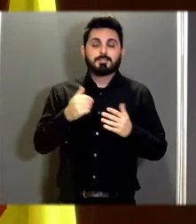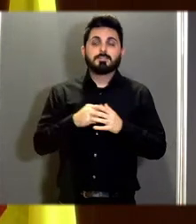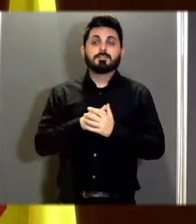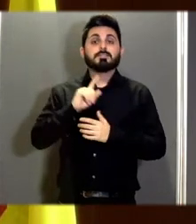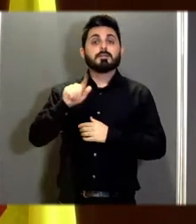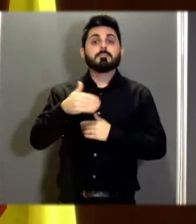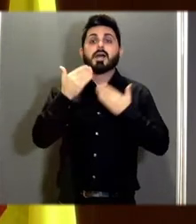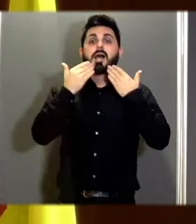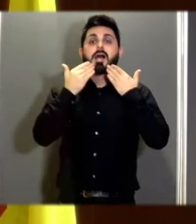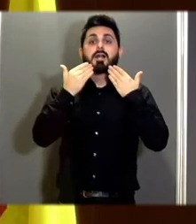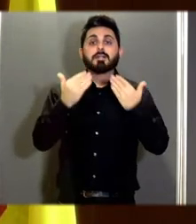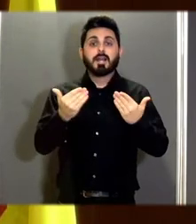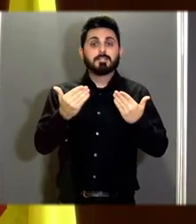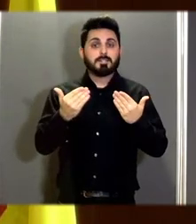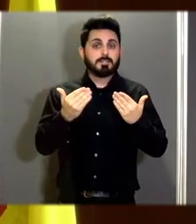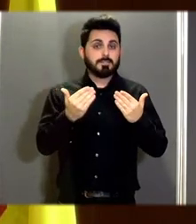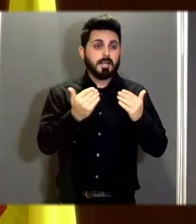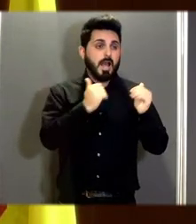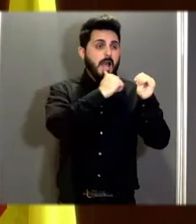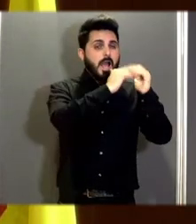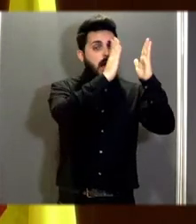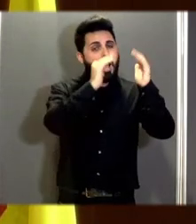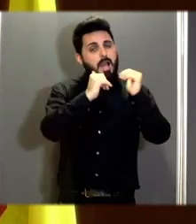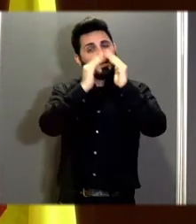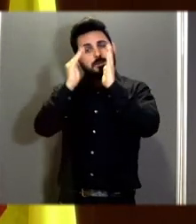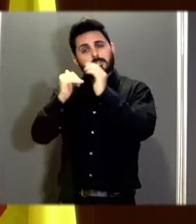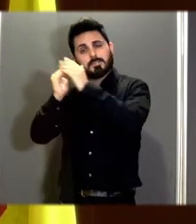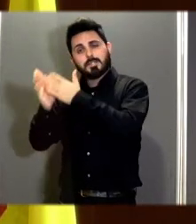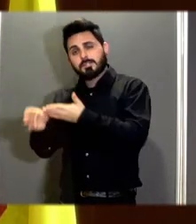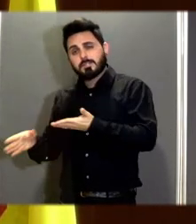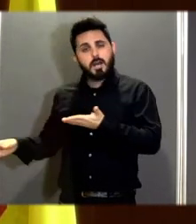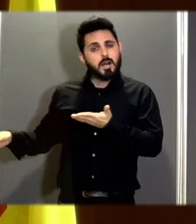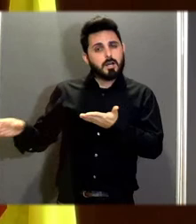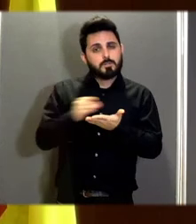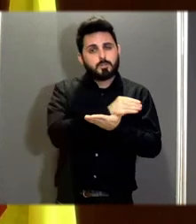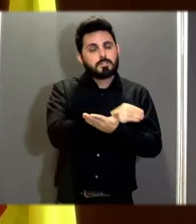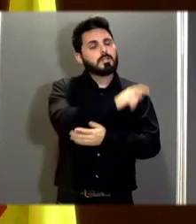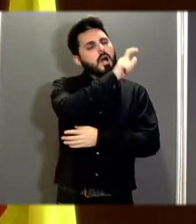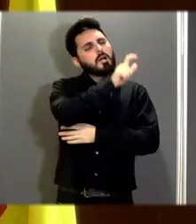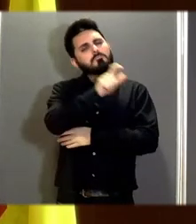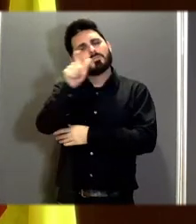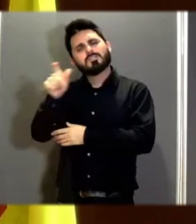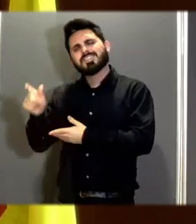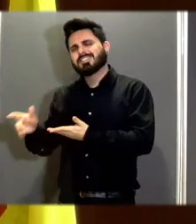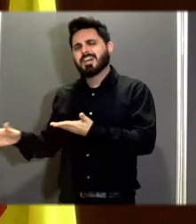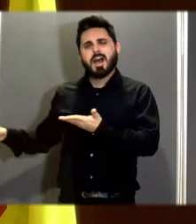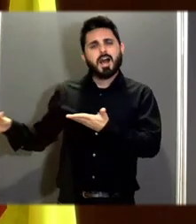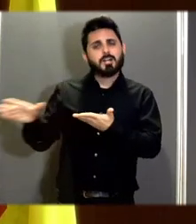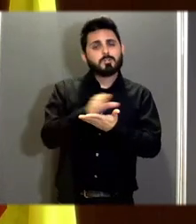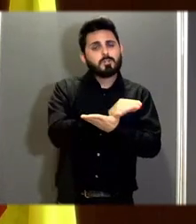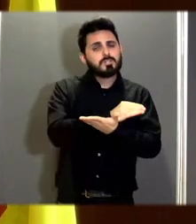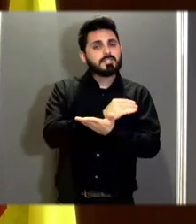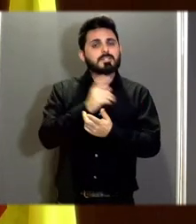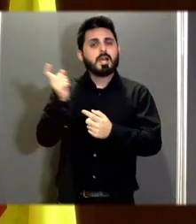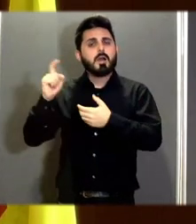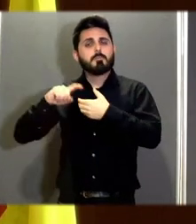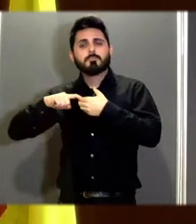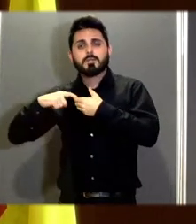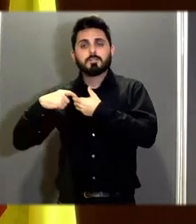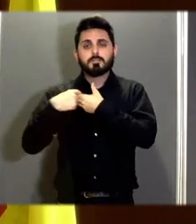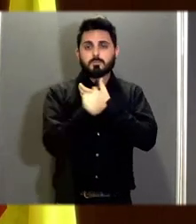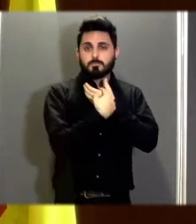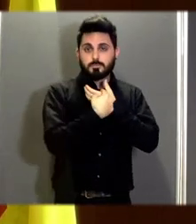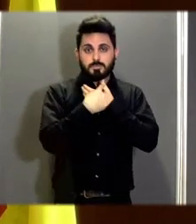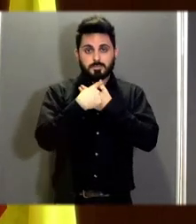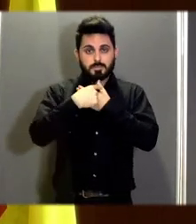a totes les entitats i totes les persones que esteu aquí i que heu participat en aquesta conferència nacional.